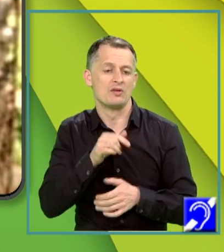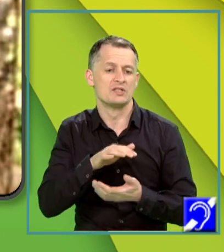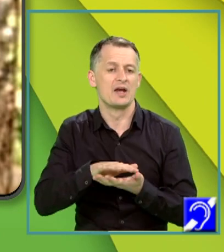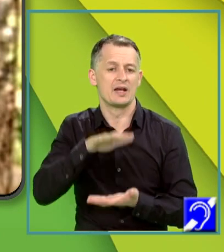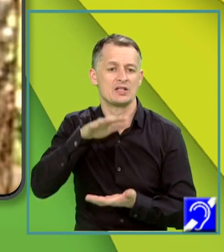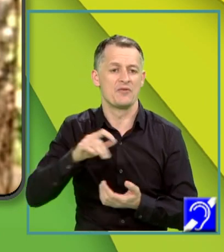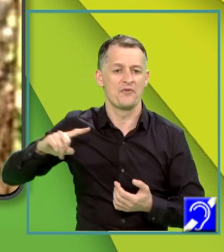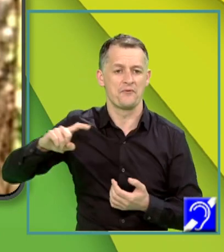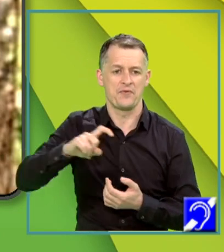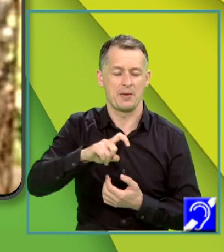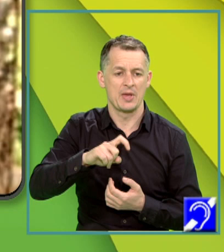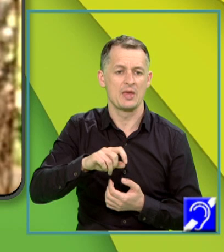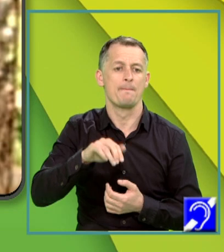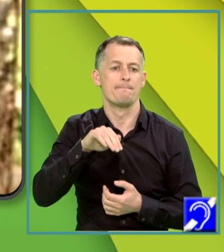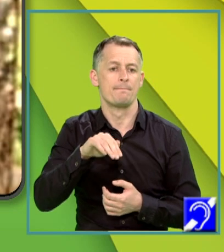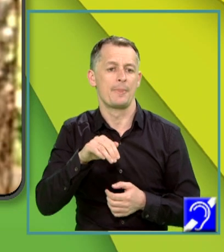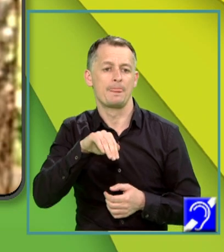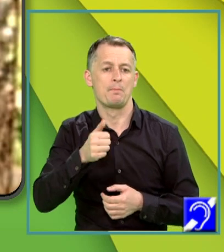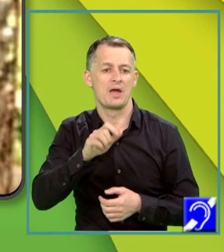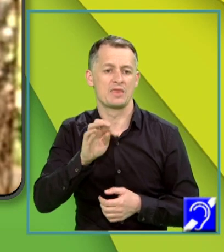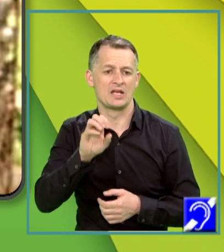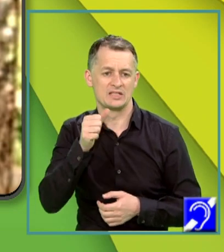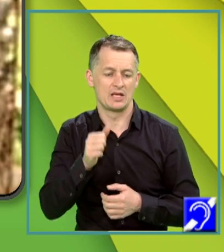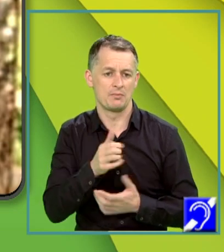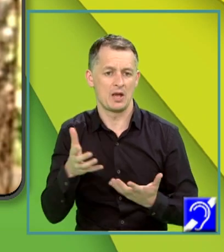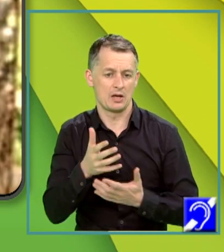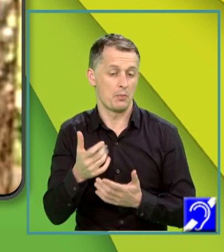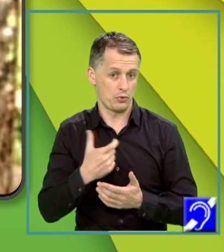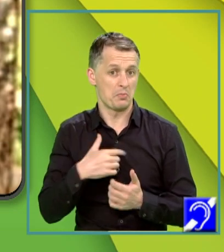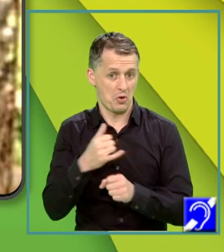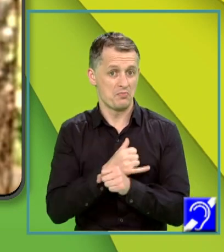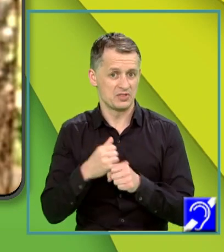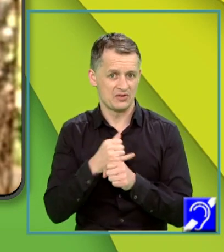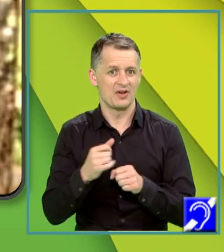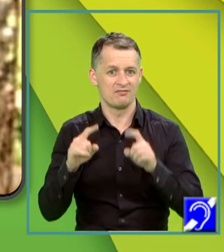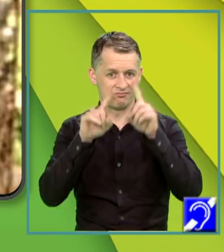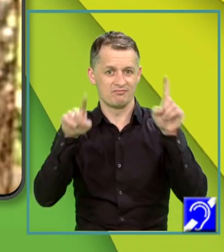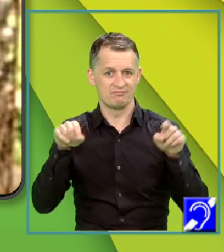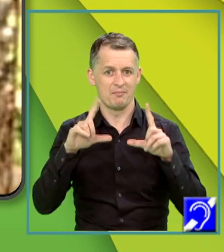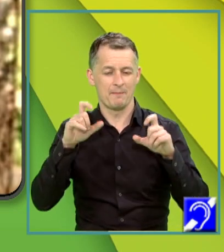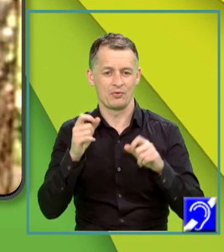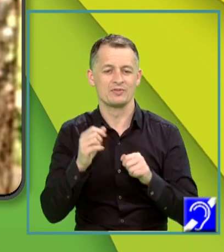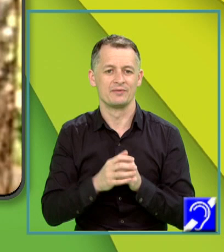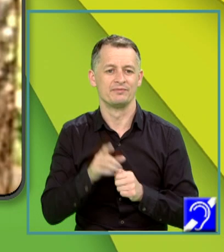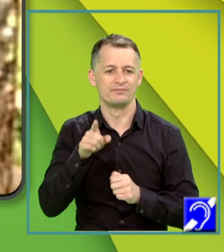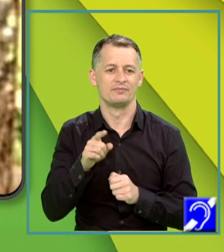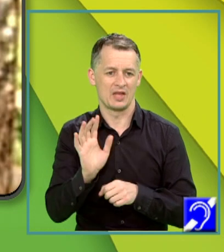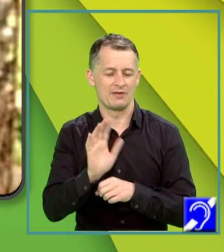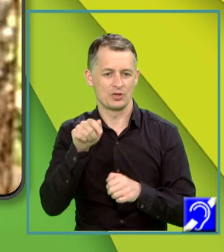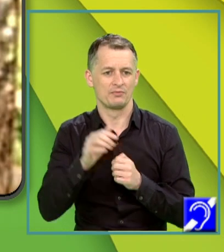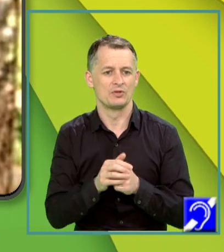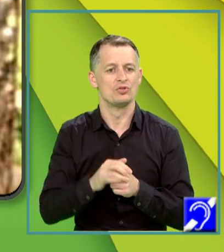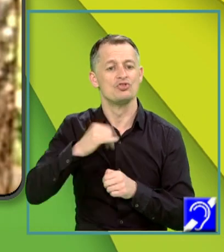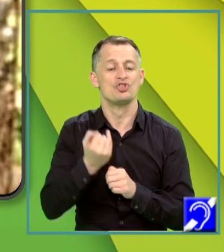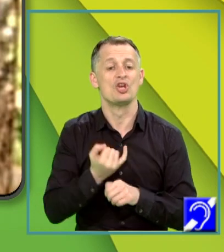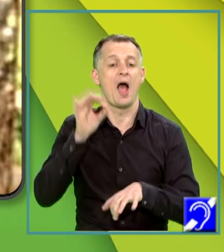însă cresterea viermilor de mătase pe care îi putem observa Chiar și în imaginea de pe fundalul slide lui și apicultură adică